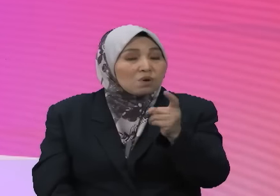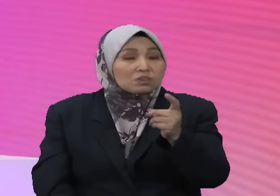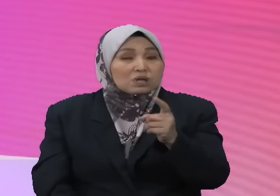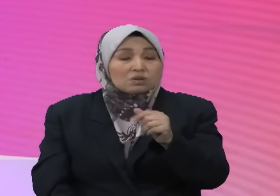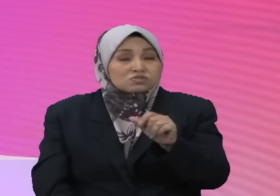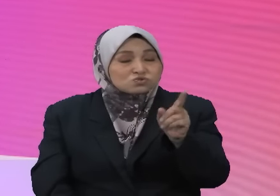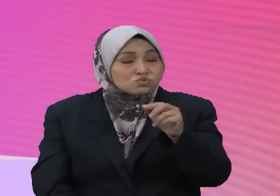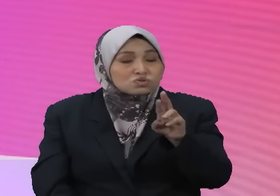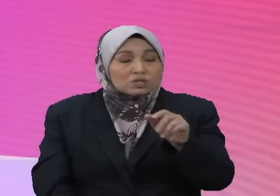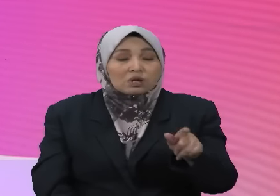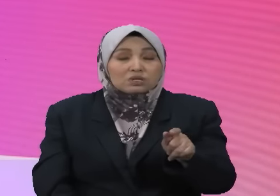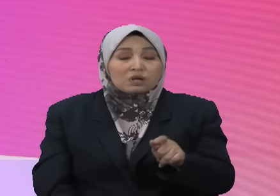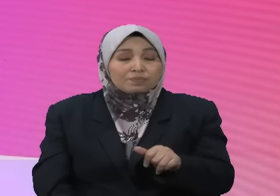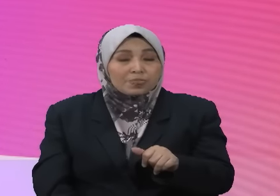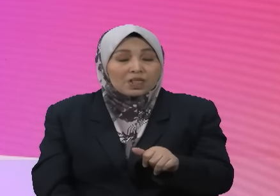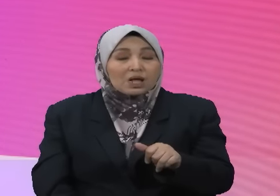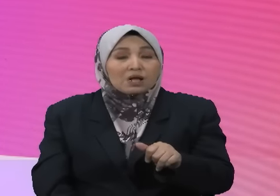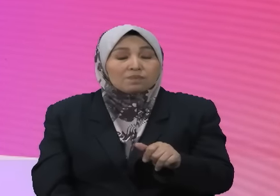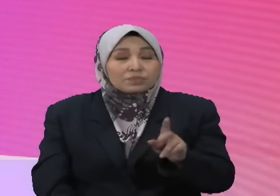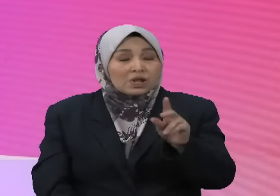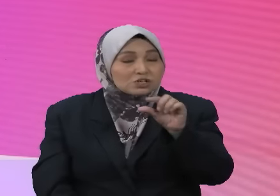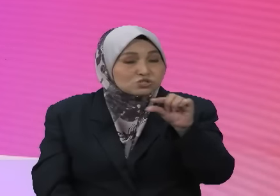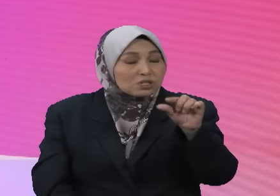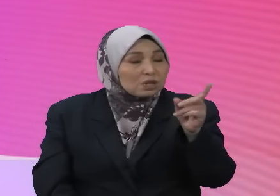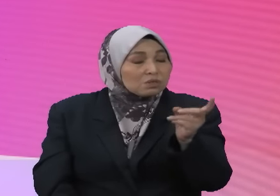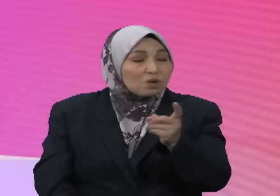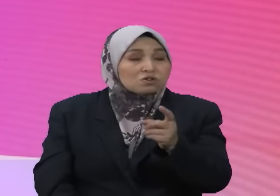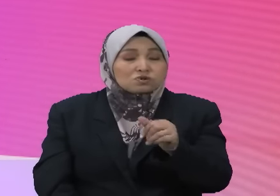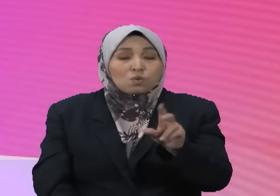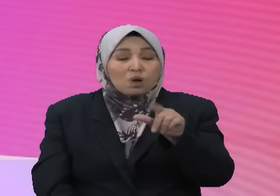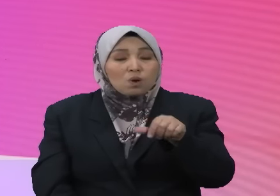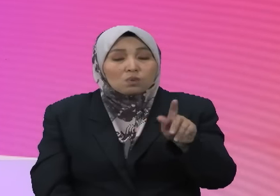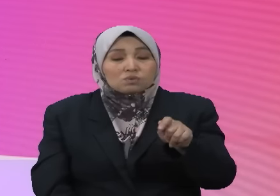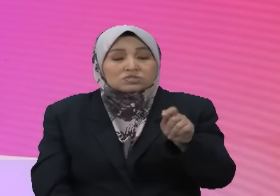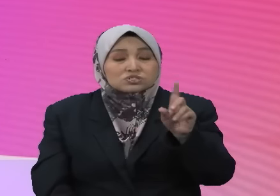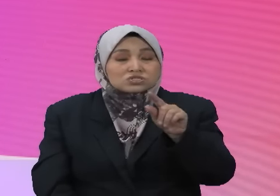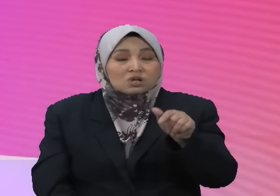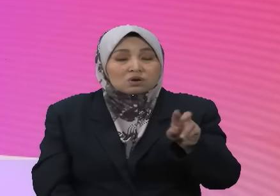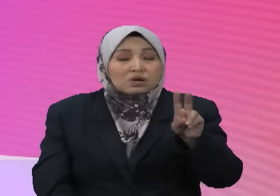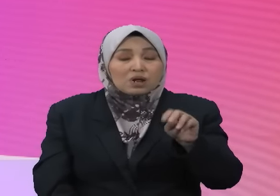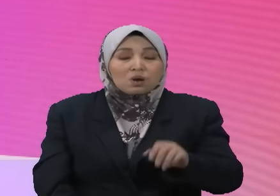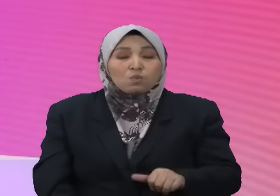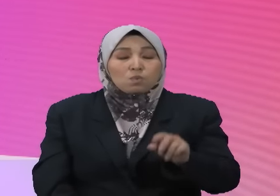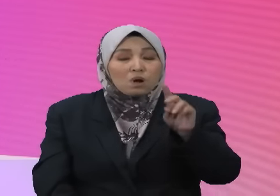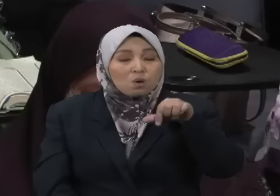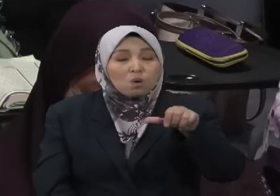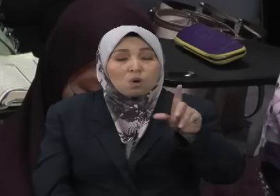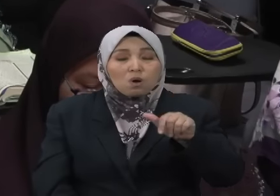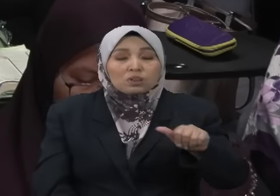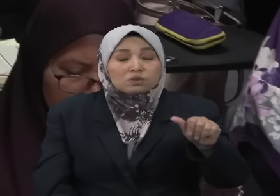zarna Za pula salah Za nipis ra tebal waqalu zarna